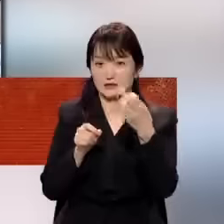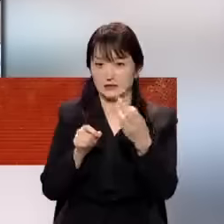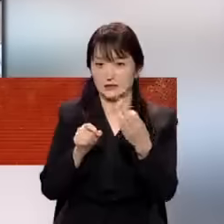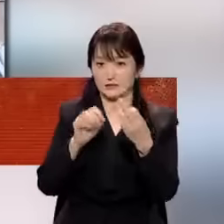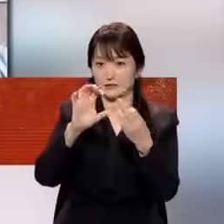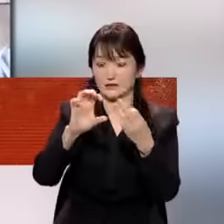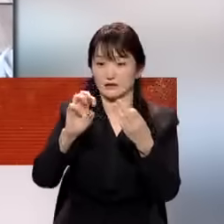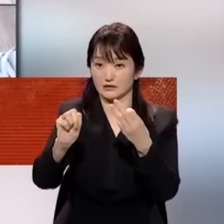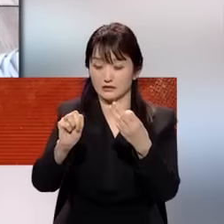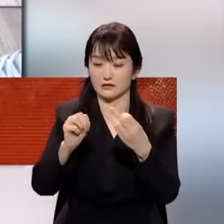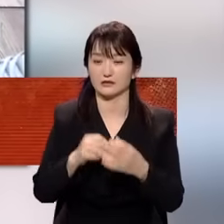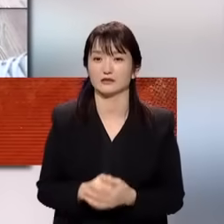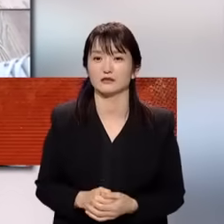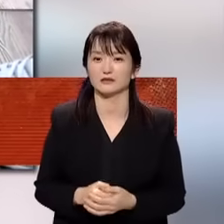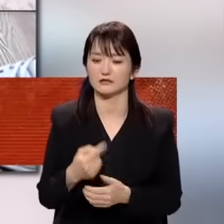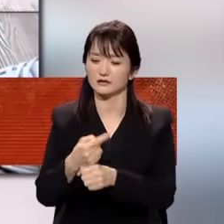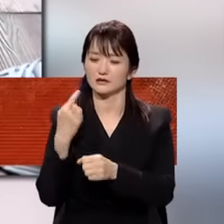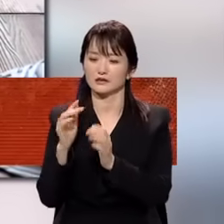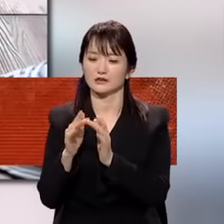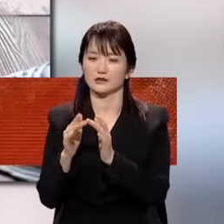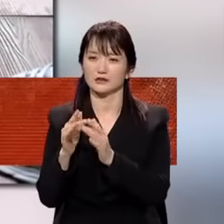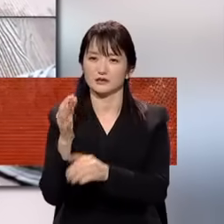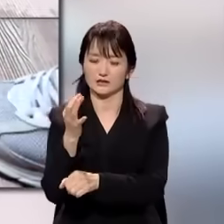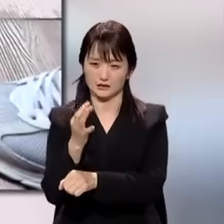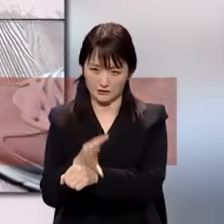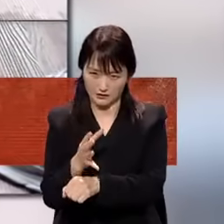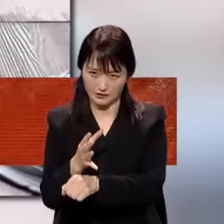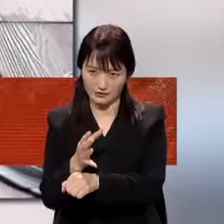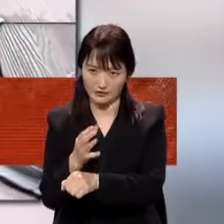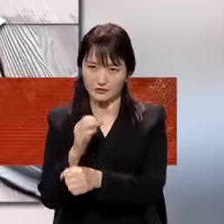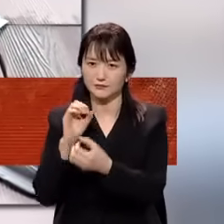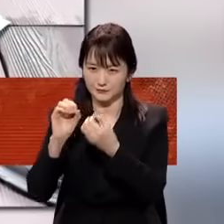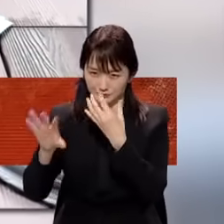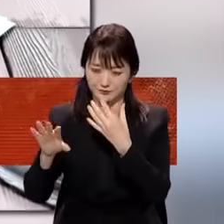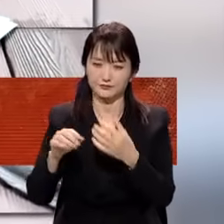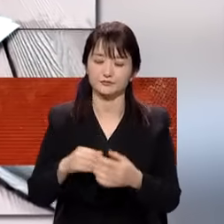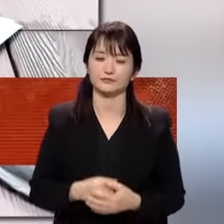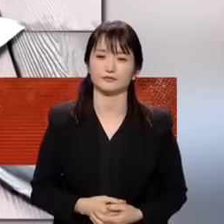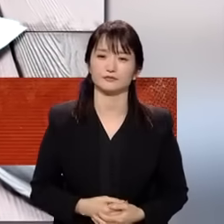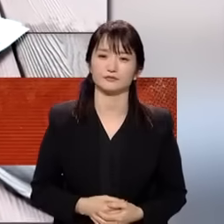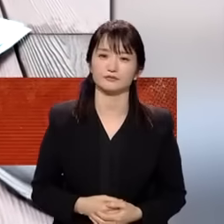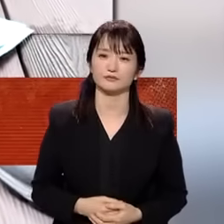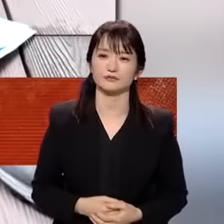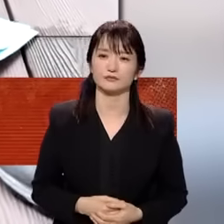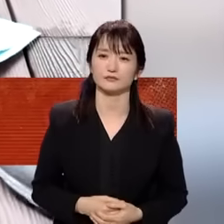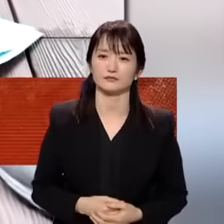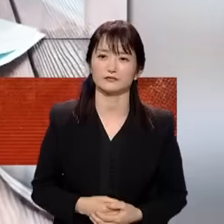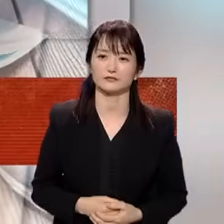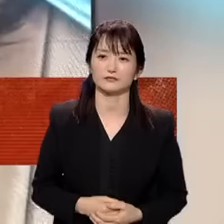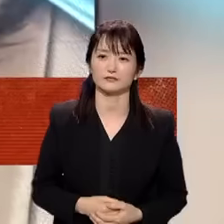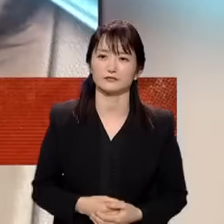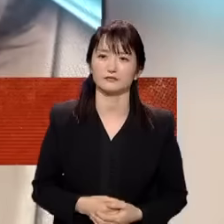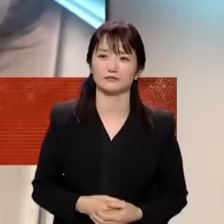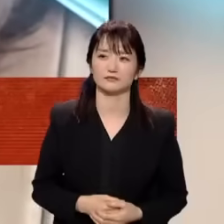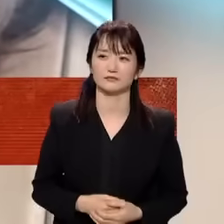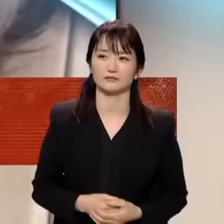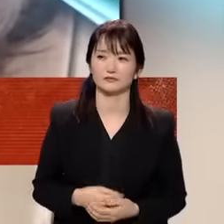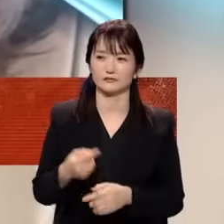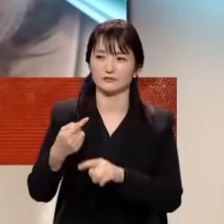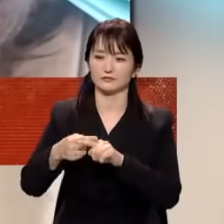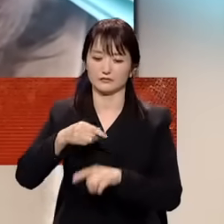지난해 그 인터넷에서 구입을 했다 이렇게 얘기를 하고 있습니다. 그리고 이것을 상의 자켓 그 주머니에 넣은